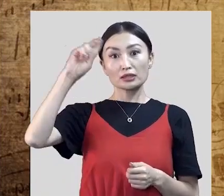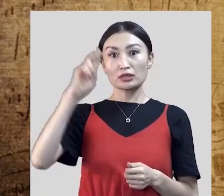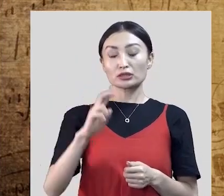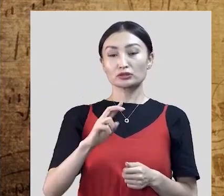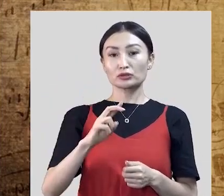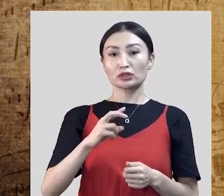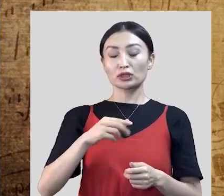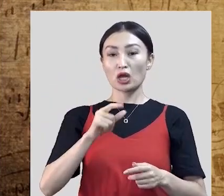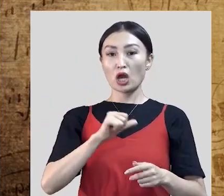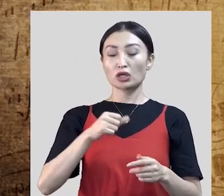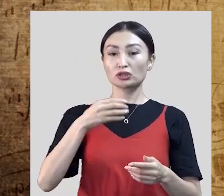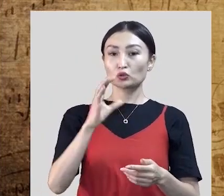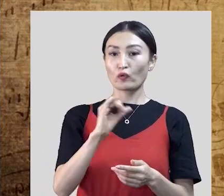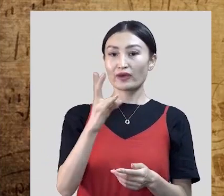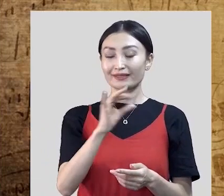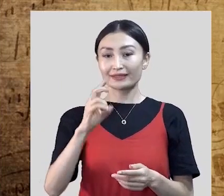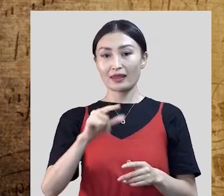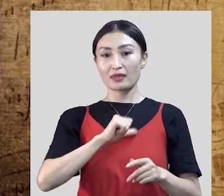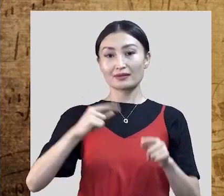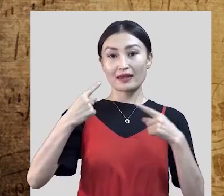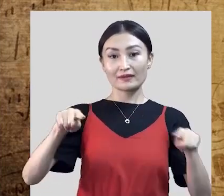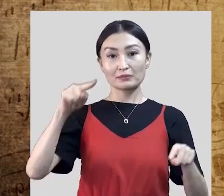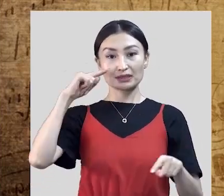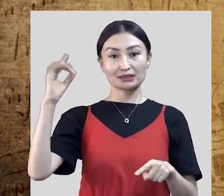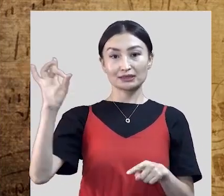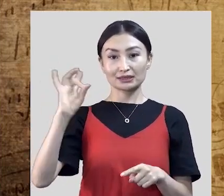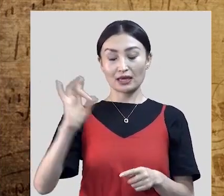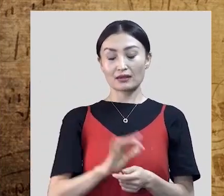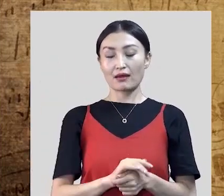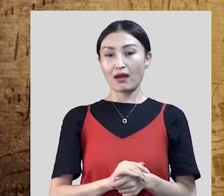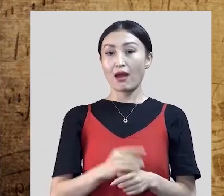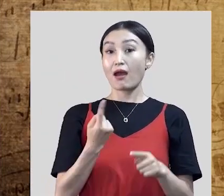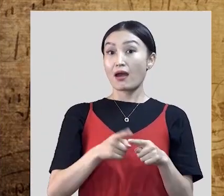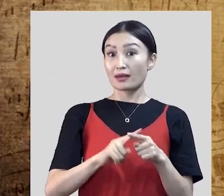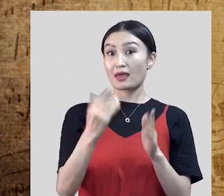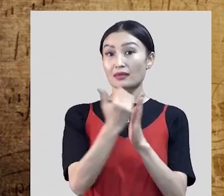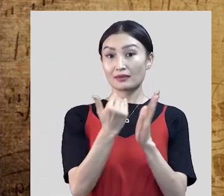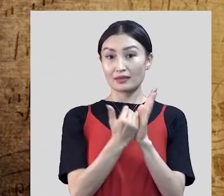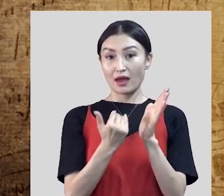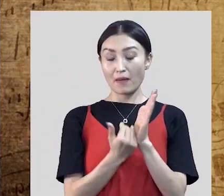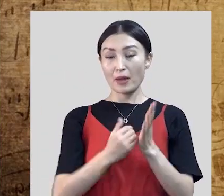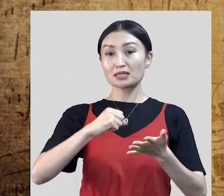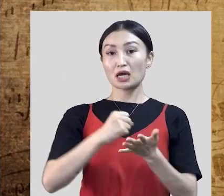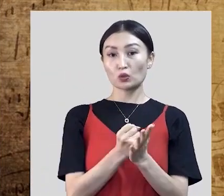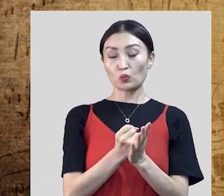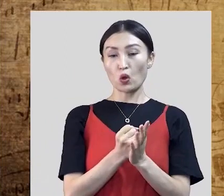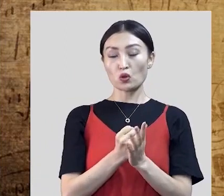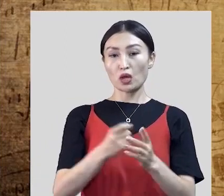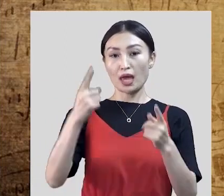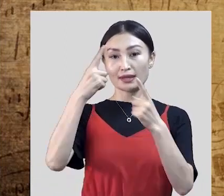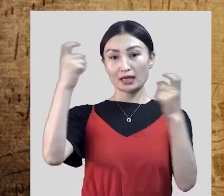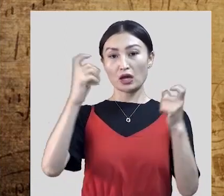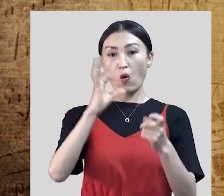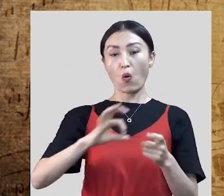Государственный суверенитет и независимость кыргызов и Кыргызстана. Данный этап закреплен Декларацией